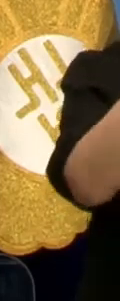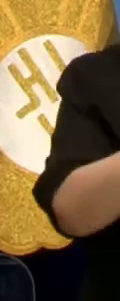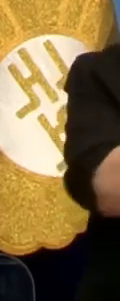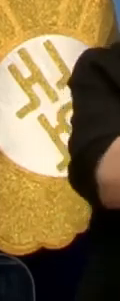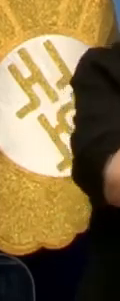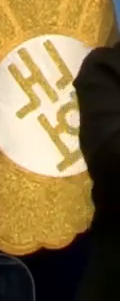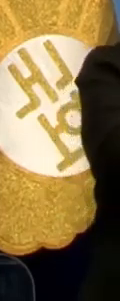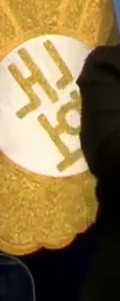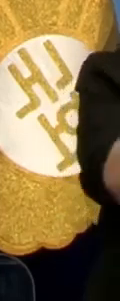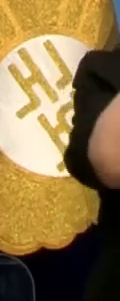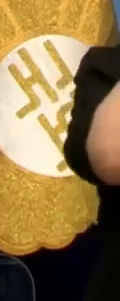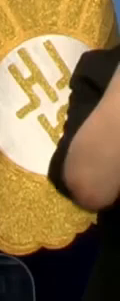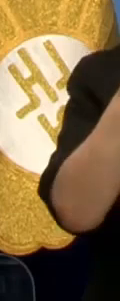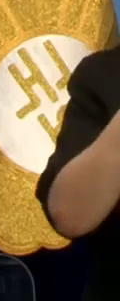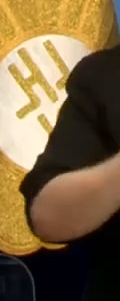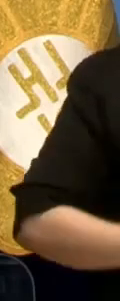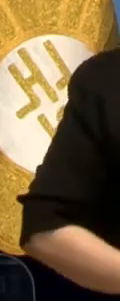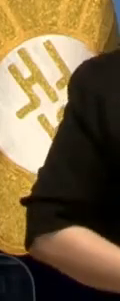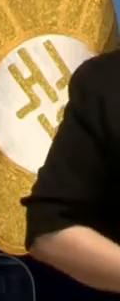변화가 있었습니다.